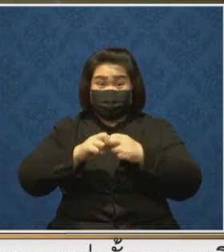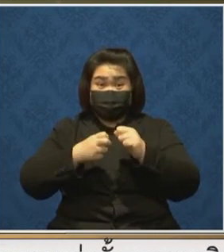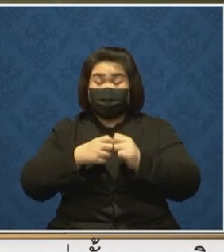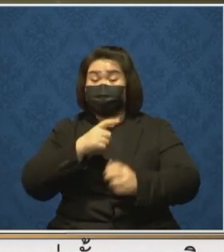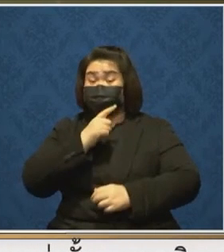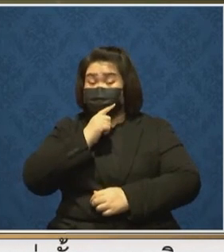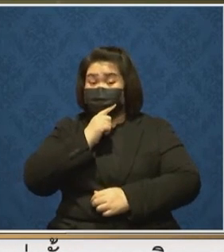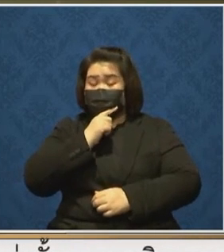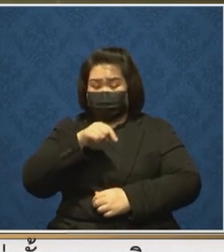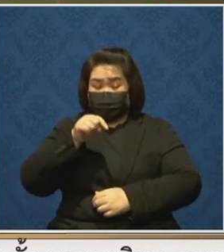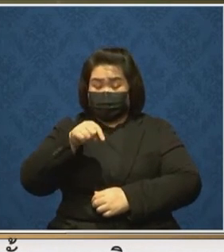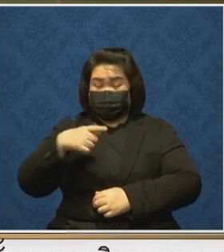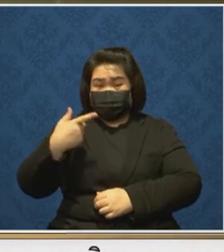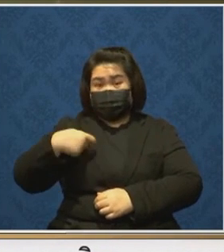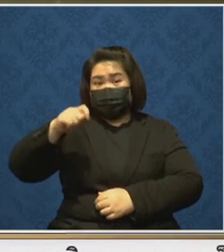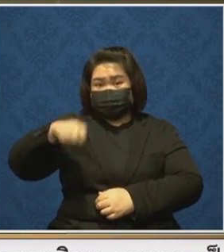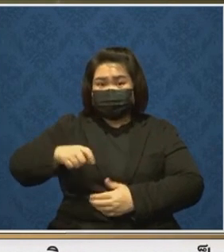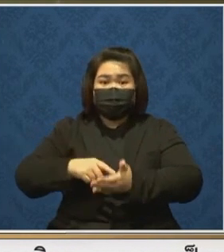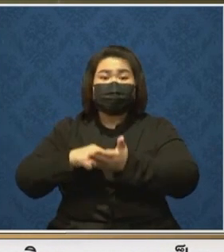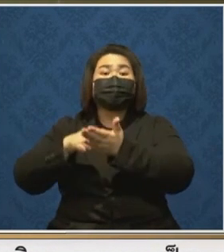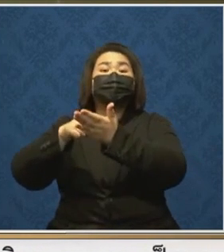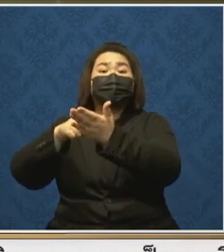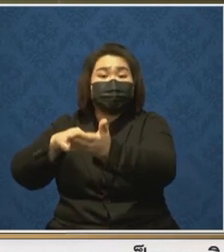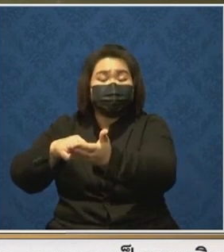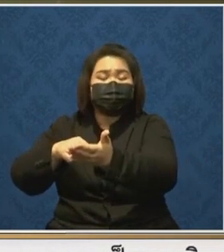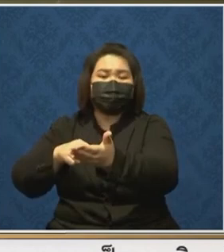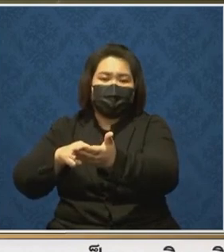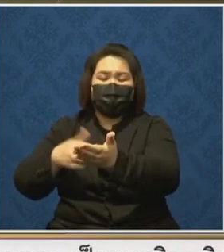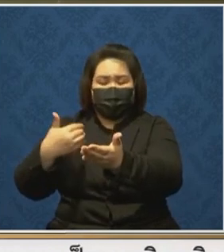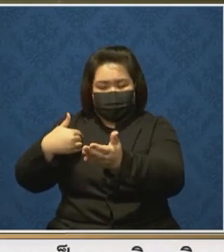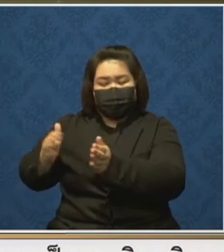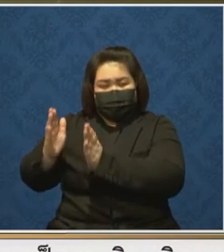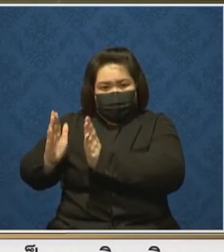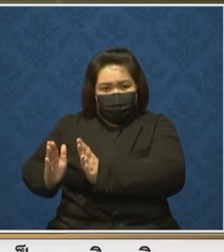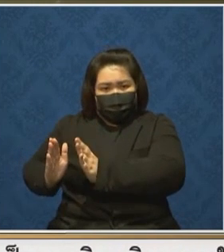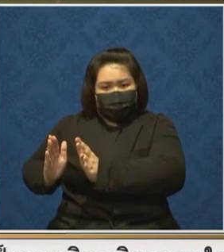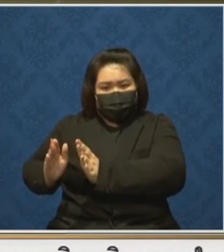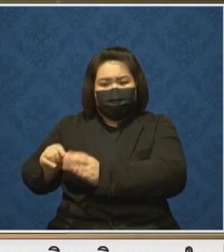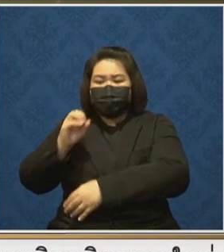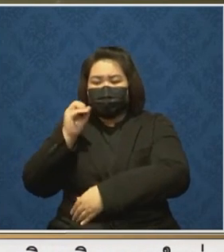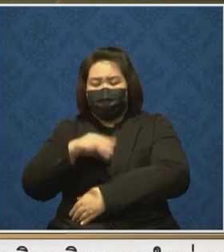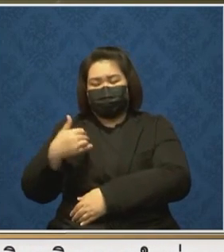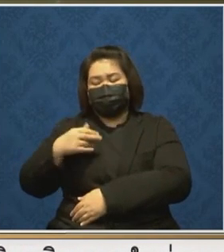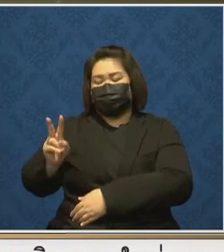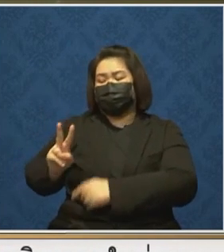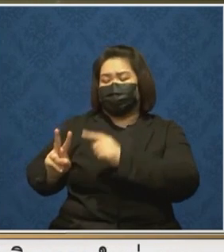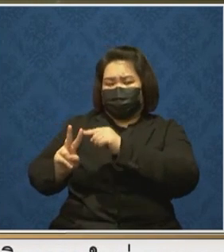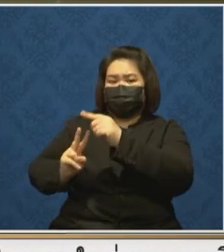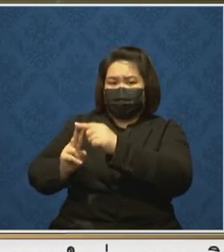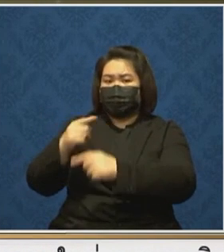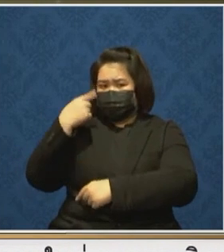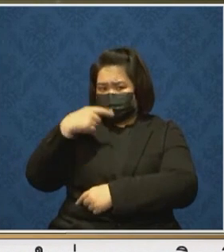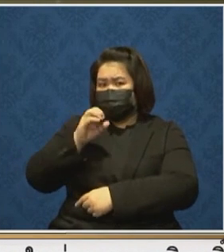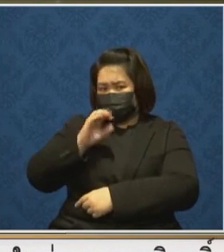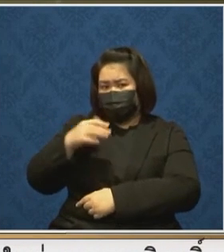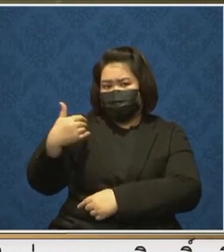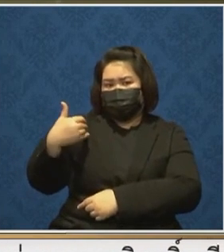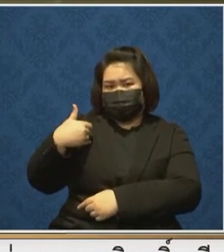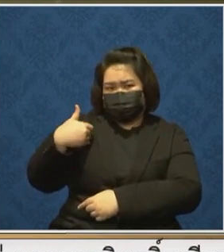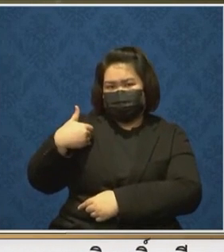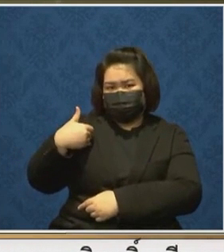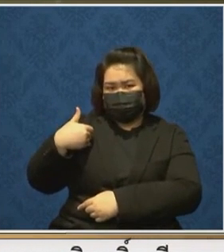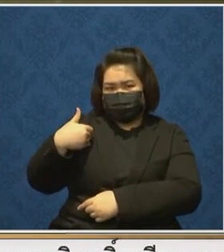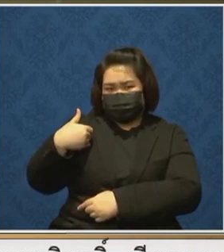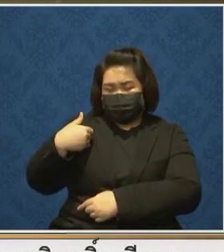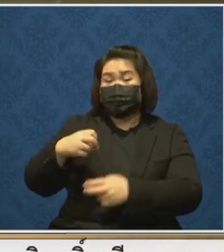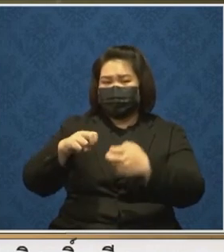ชนสารดิฉัมีพยาญบุคคลที่พร้อมจะให้การต่สารสัดทอดไปอย่ไ้โมงสองคนนี้ที่ทำให้คณะกรรมการระงับข้อ